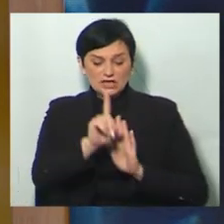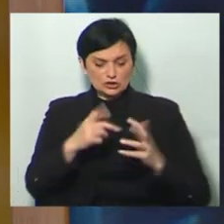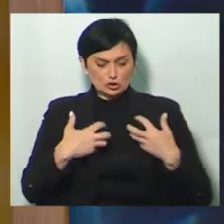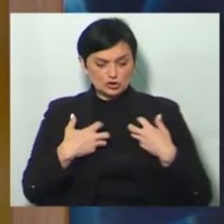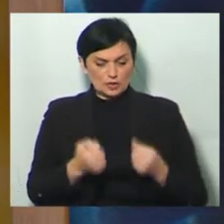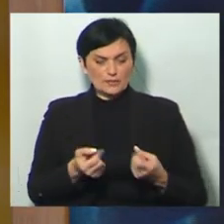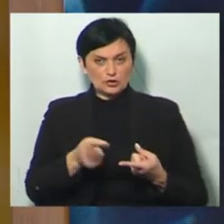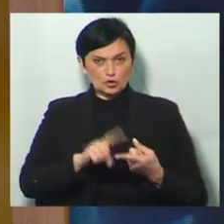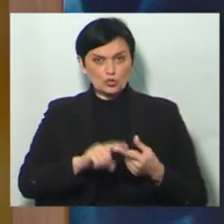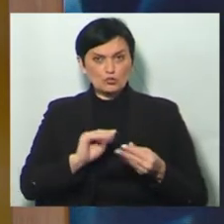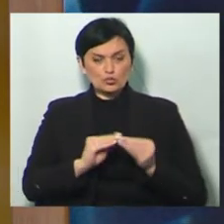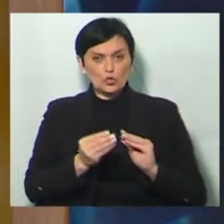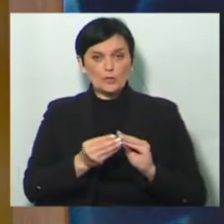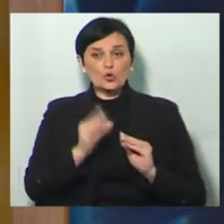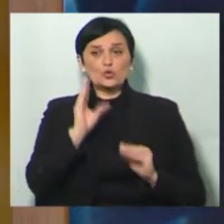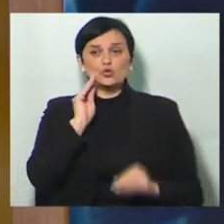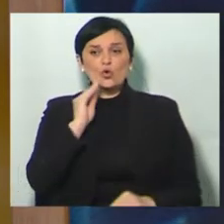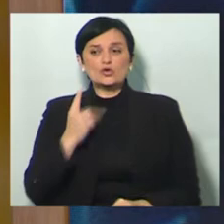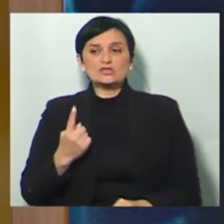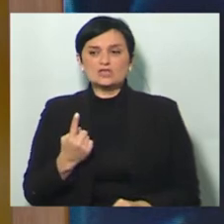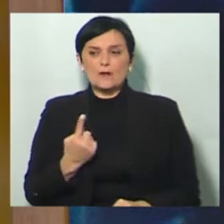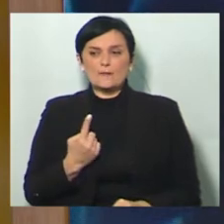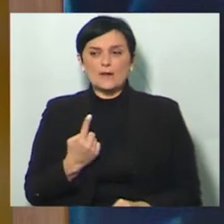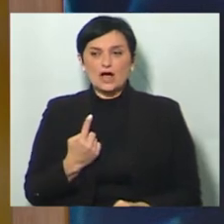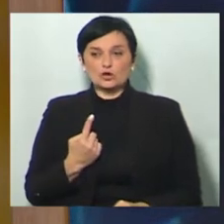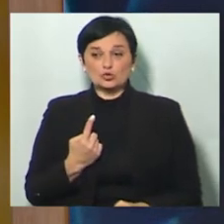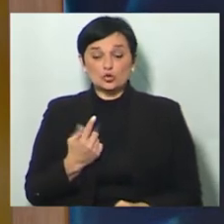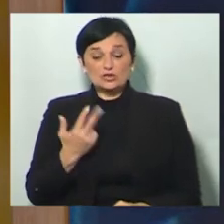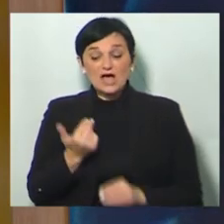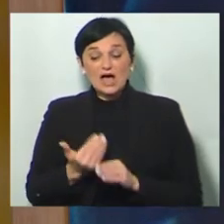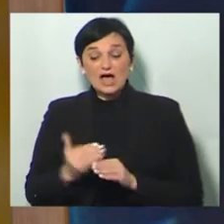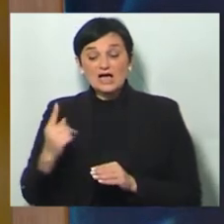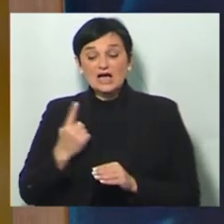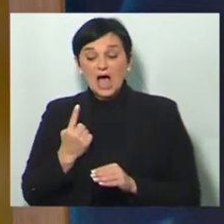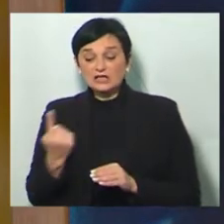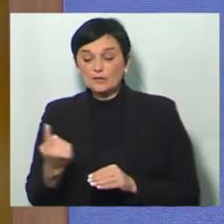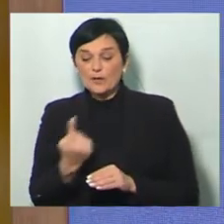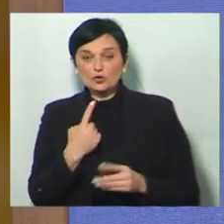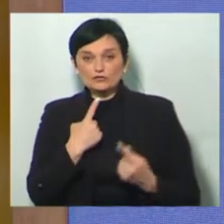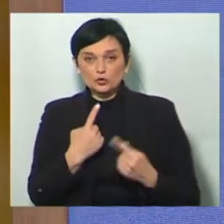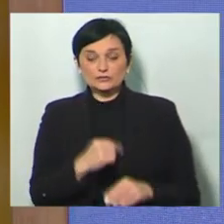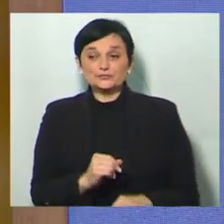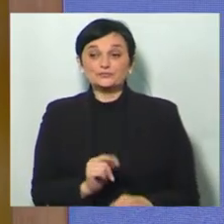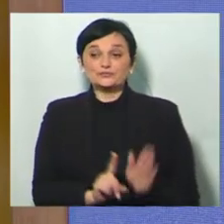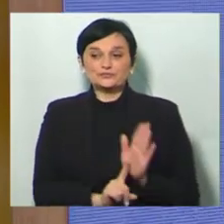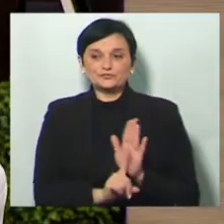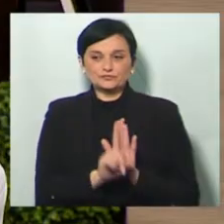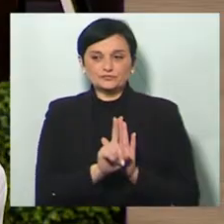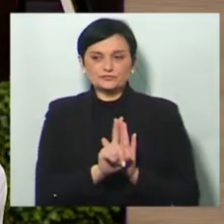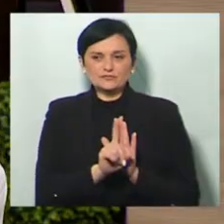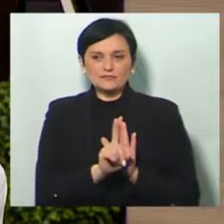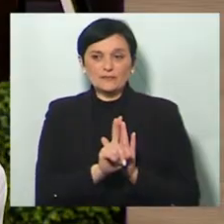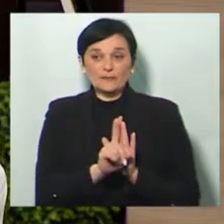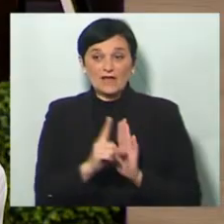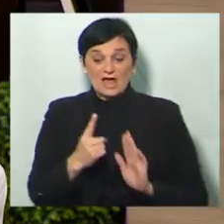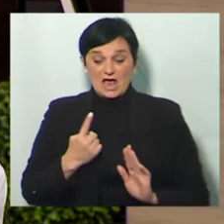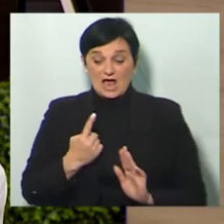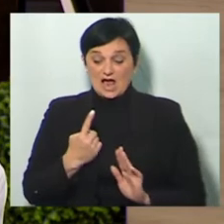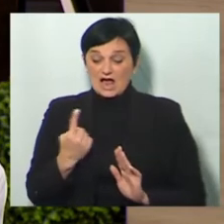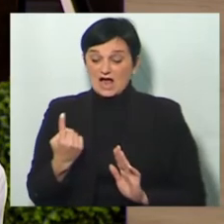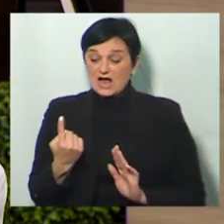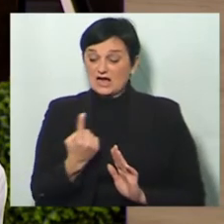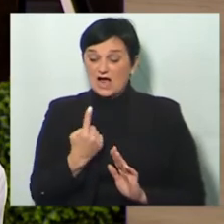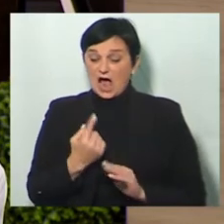ჯანმრთელობასთან დაკავშირებული პრობლემები, როდესაც მარტოობასა და განმარტოებაზე ვსაუბრობთ. Ჯერ დავიწყოთ იქიდან, რომ განმარტოება, როგორც ჩვენ